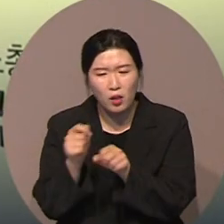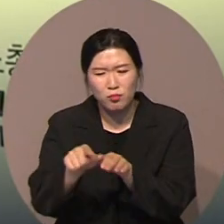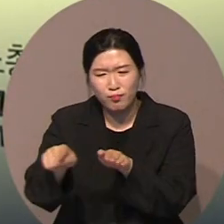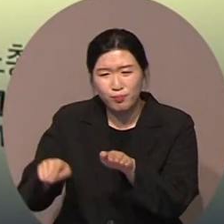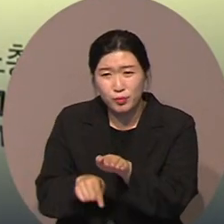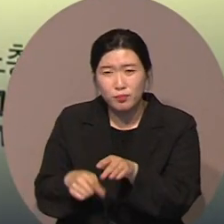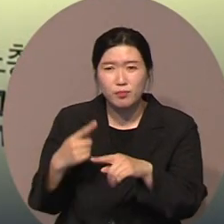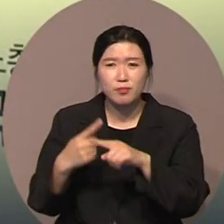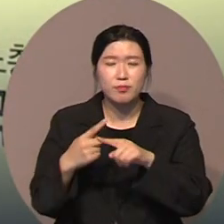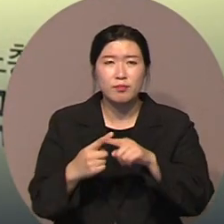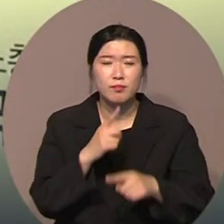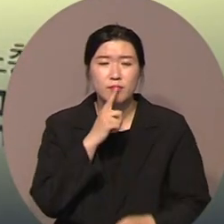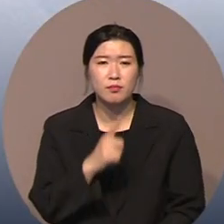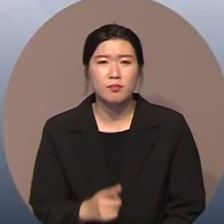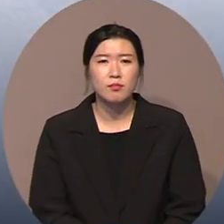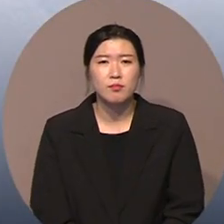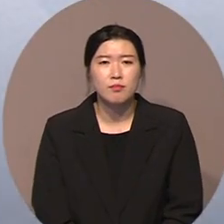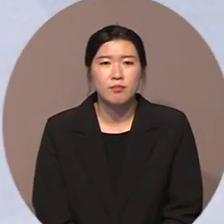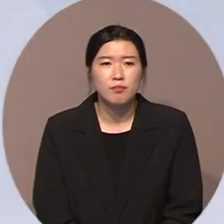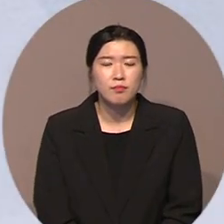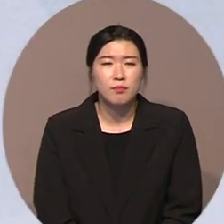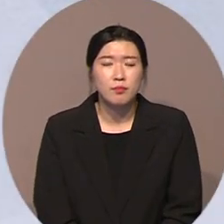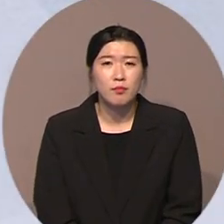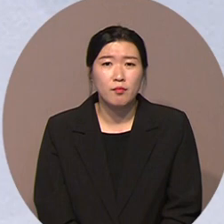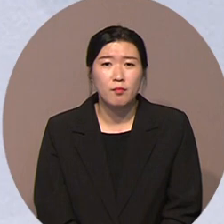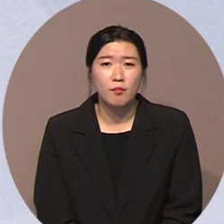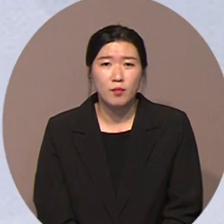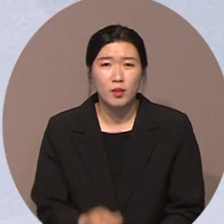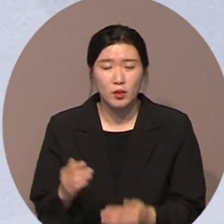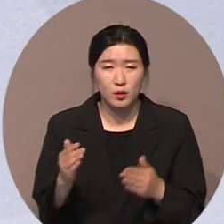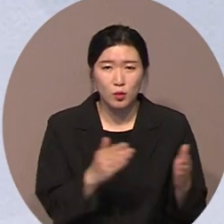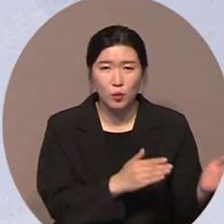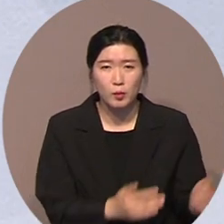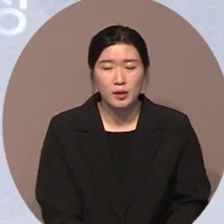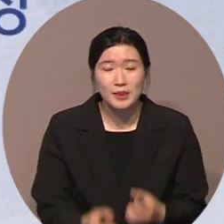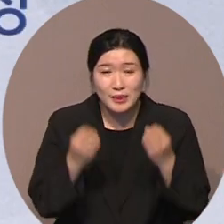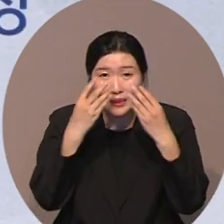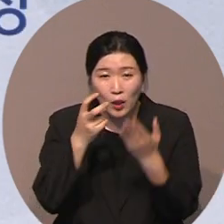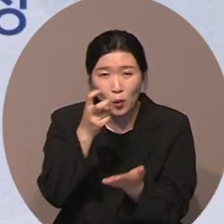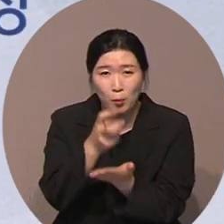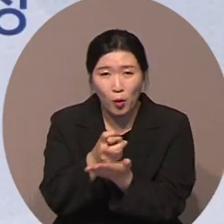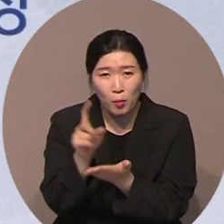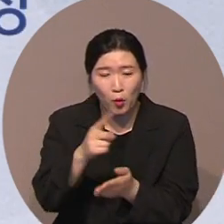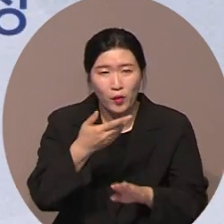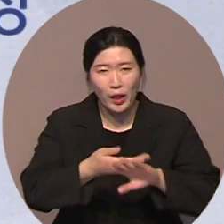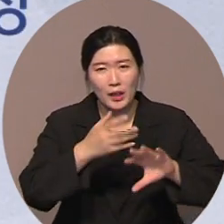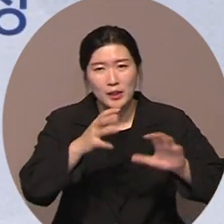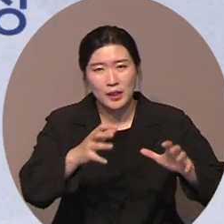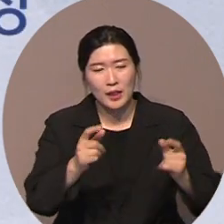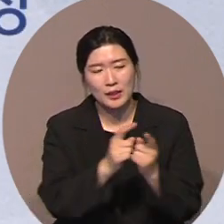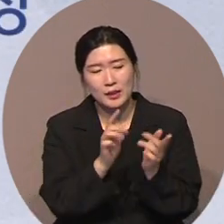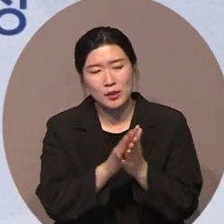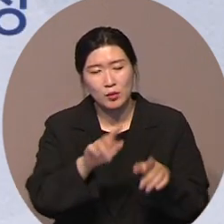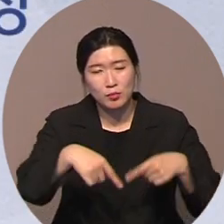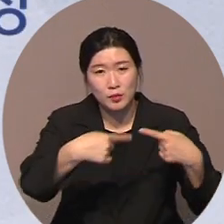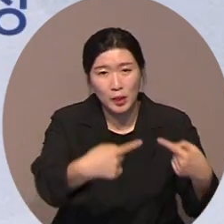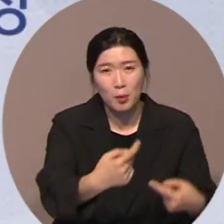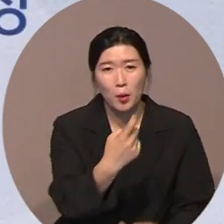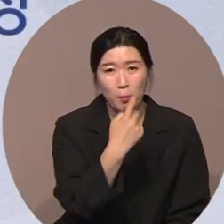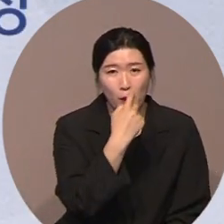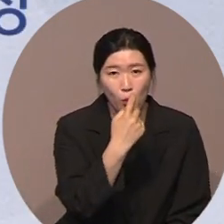오히려 과학기술을 퇴보시키는 함께 내놓은 제도혁신 방안에는 해외 연구기관의 R&D 직접 참여를